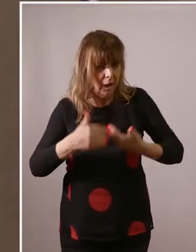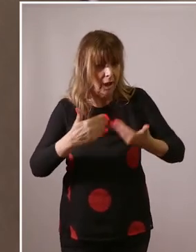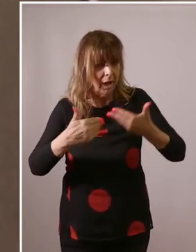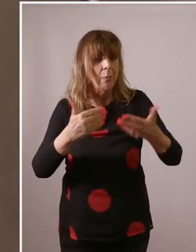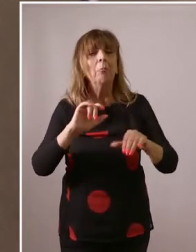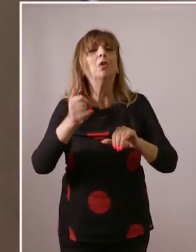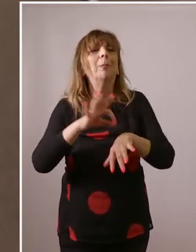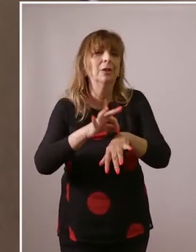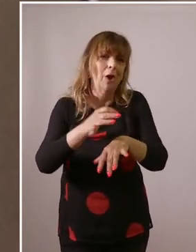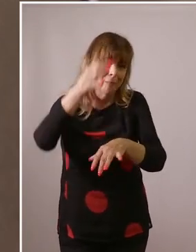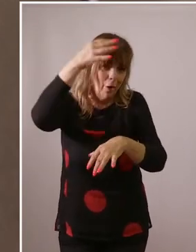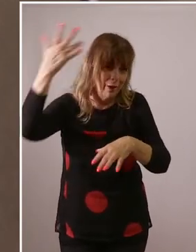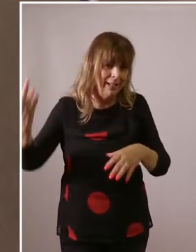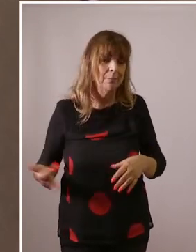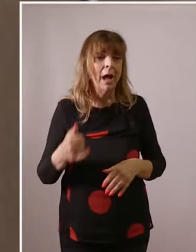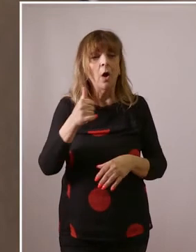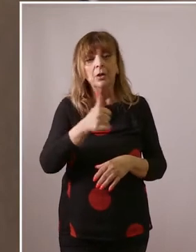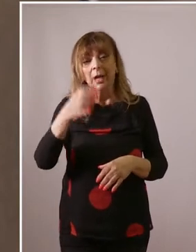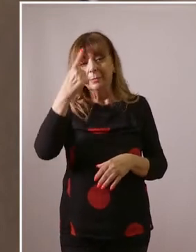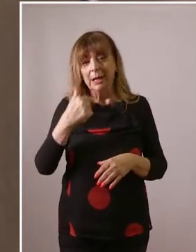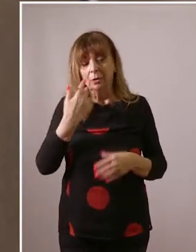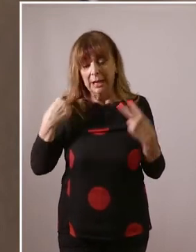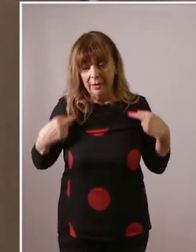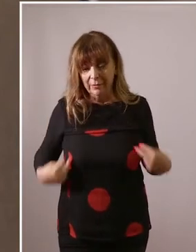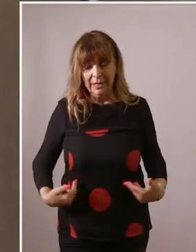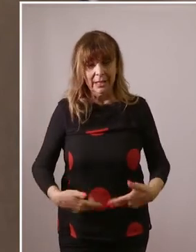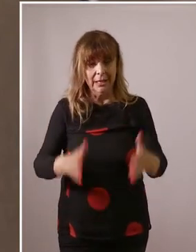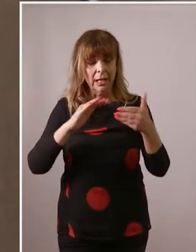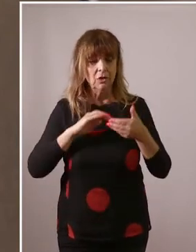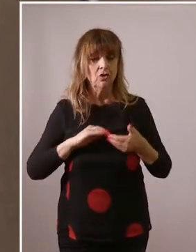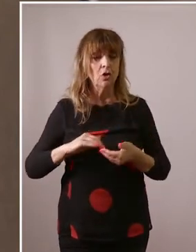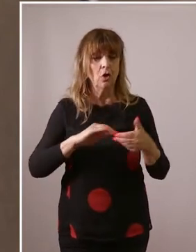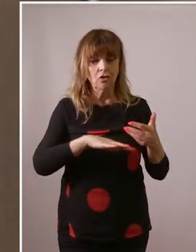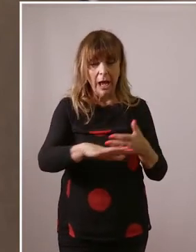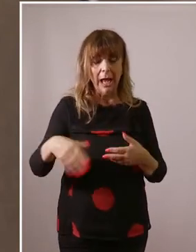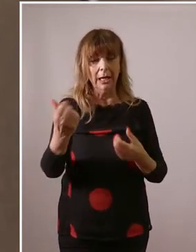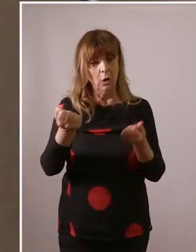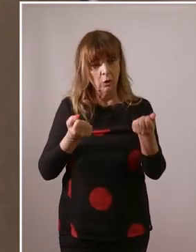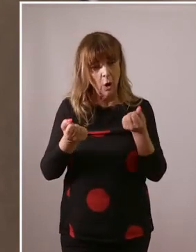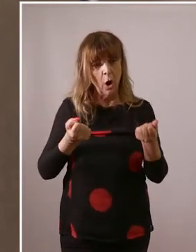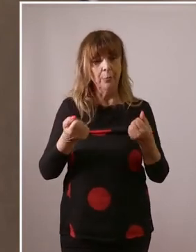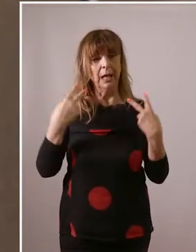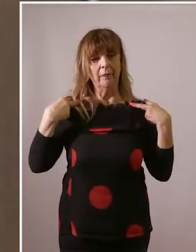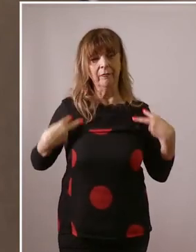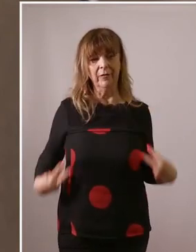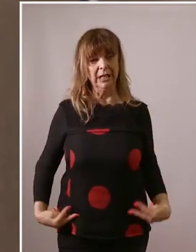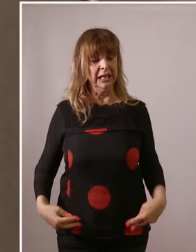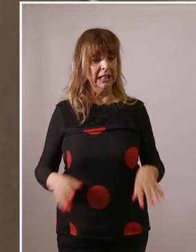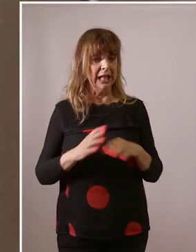ci pensa te ogni aspetto della nostra vita sociale della nostra vita economica della nostra vita